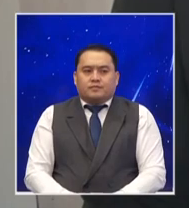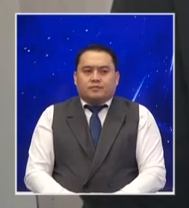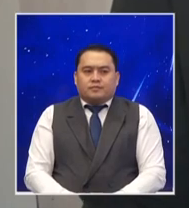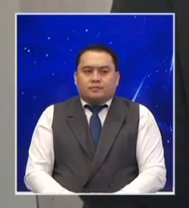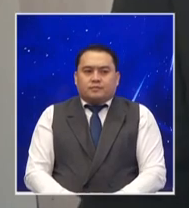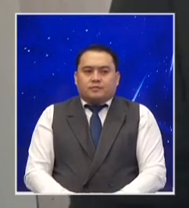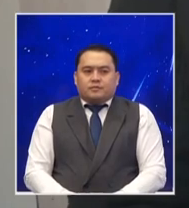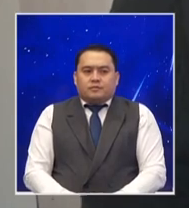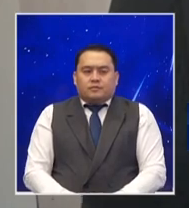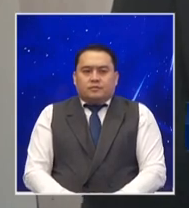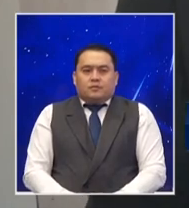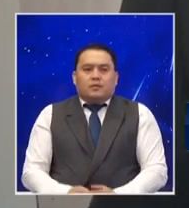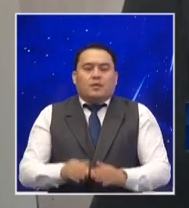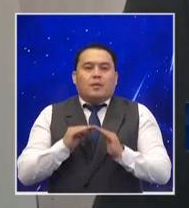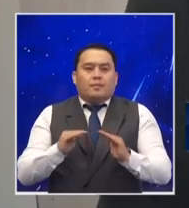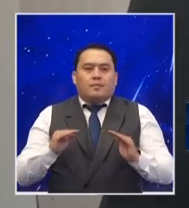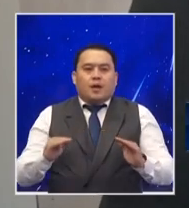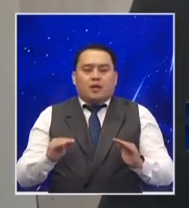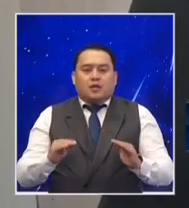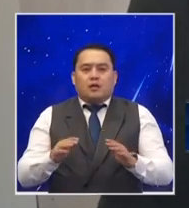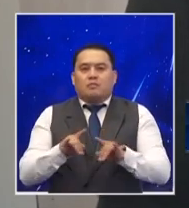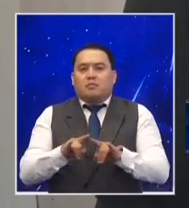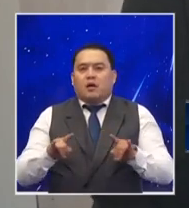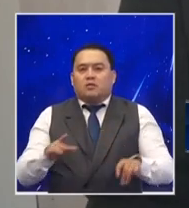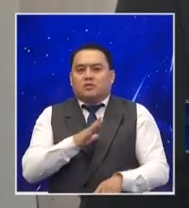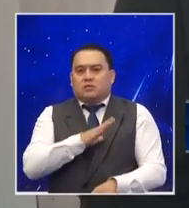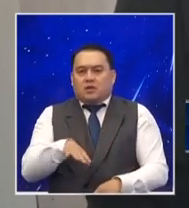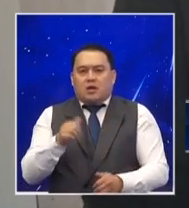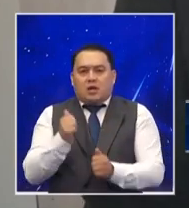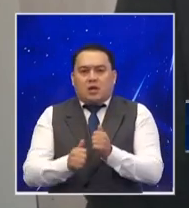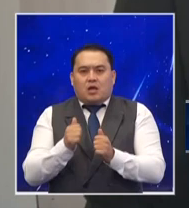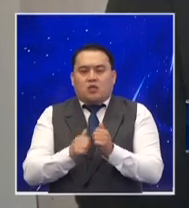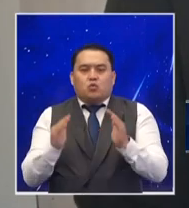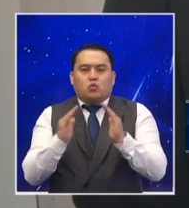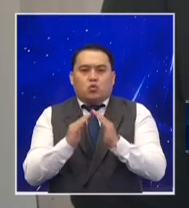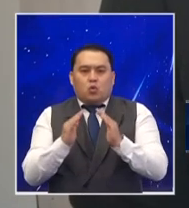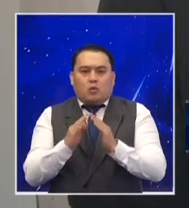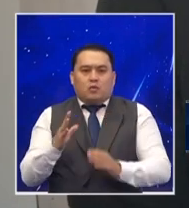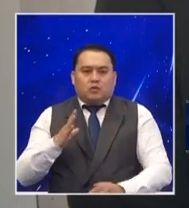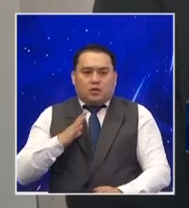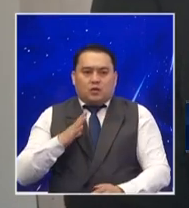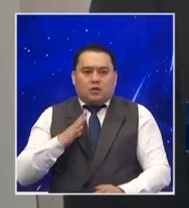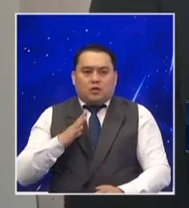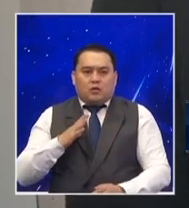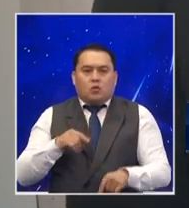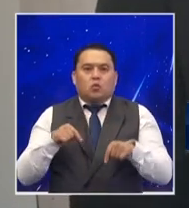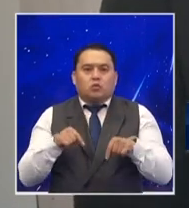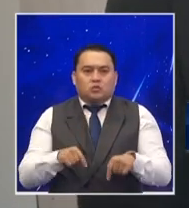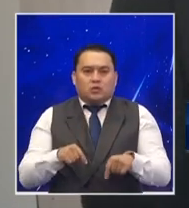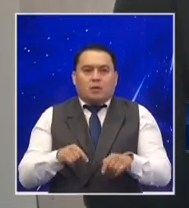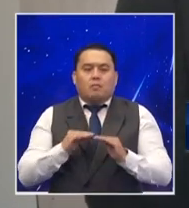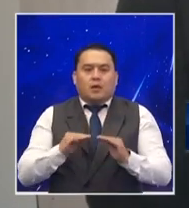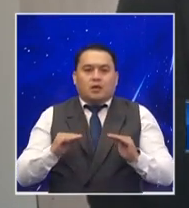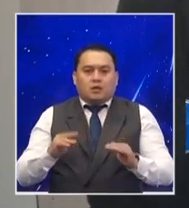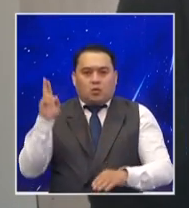бұрын балалар бұл уақытқа дейін ешқандай балабақша болмады. Әр балалар үйінде болды. Енді осы жерде балалар